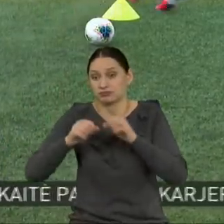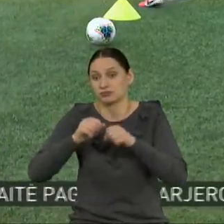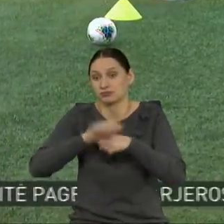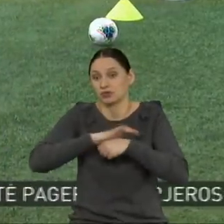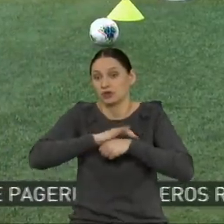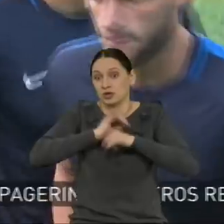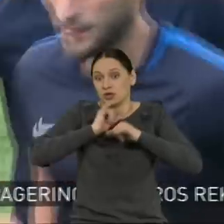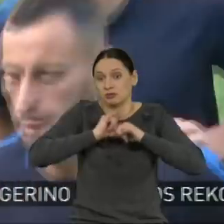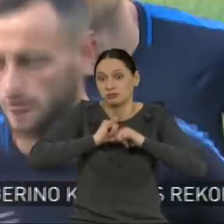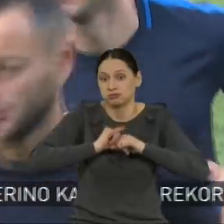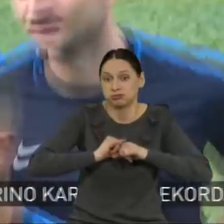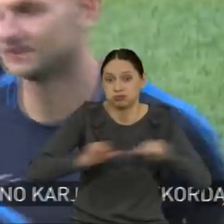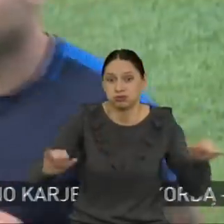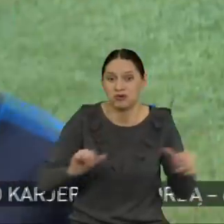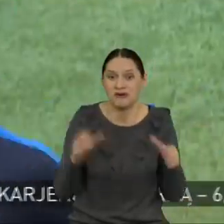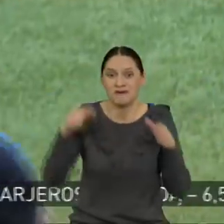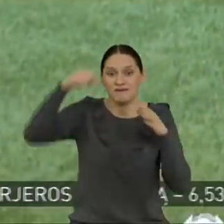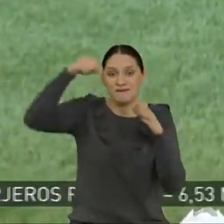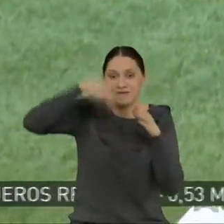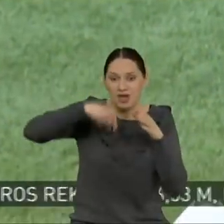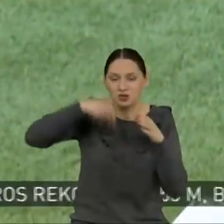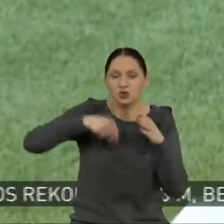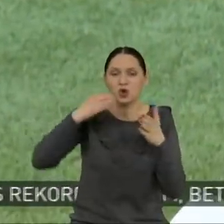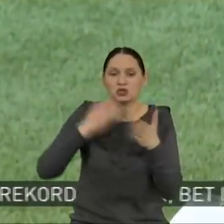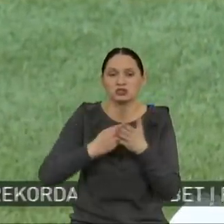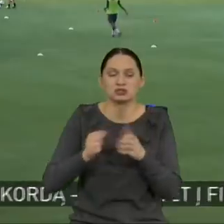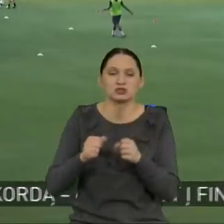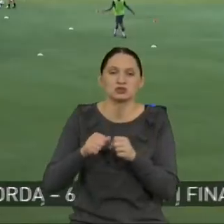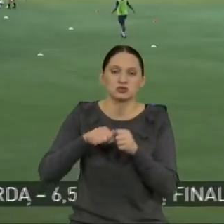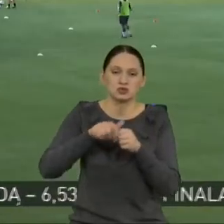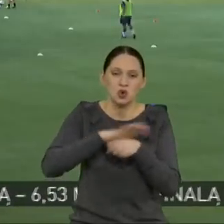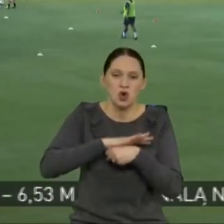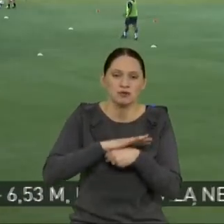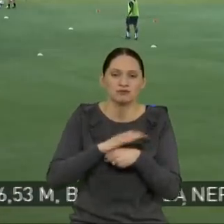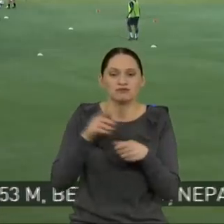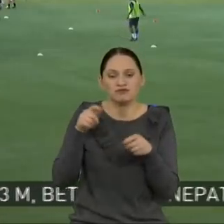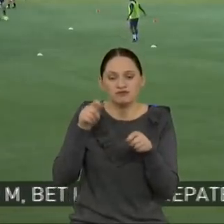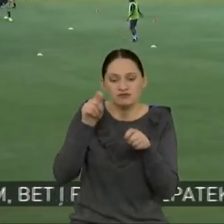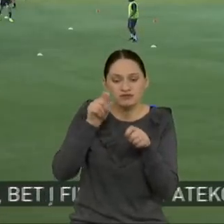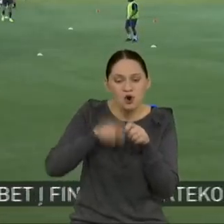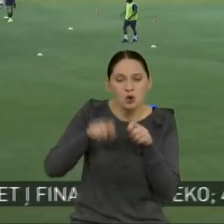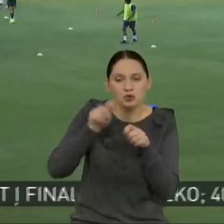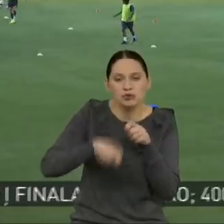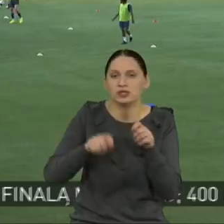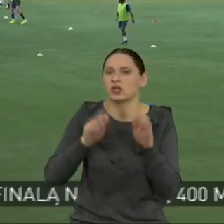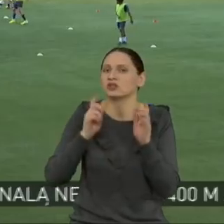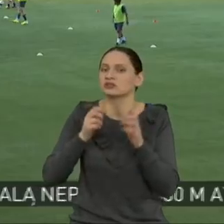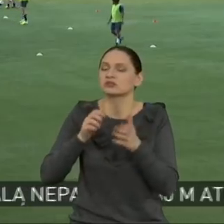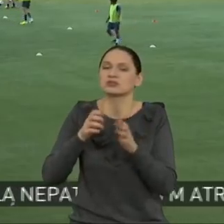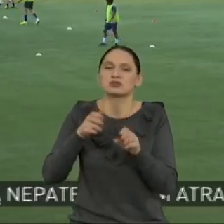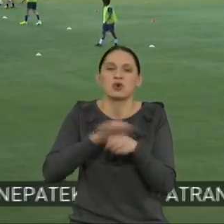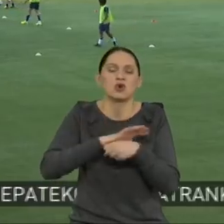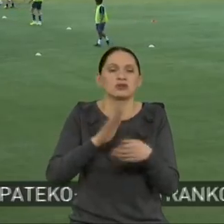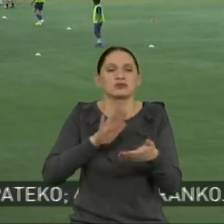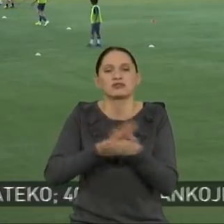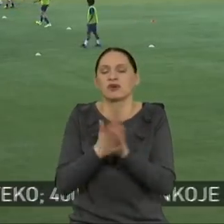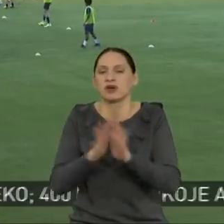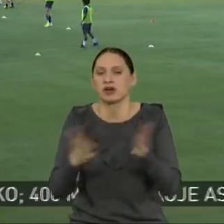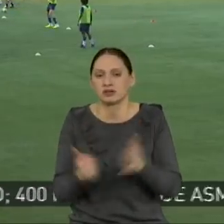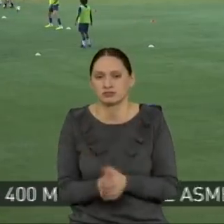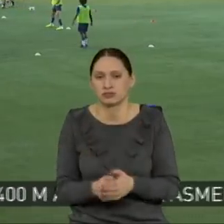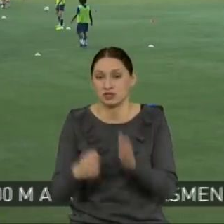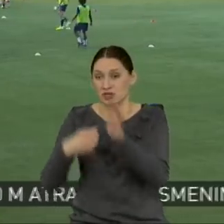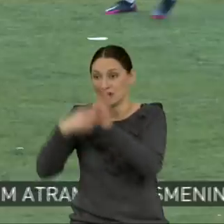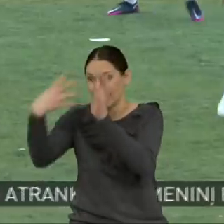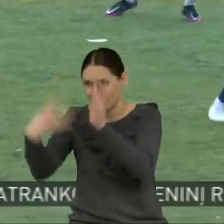protrūkį. Organizacijos viduje dėl to atliekamas COVID-19 valdymo proceso auditas. Iš 19 užsikrėtusiųjų didžioji